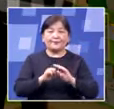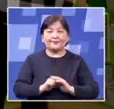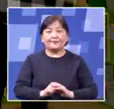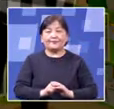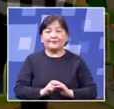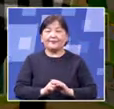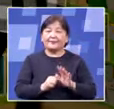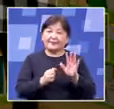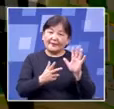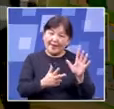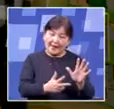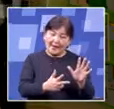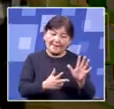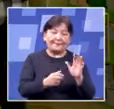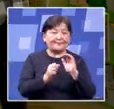7